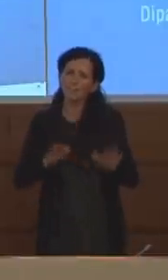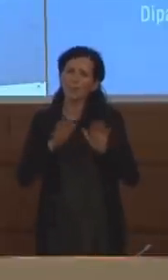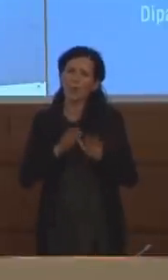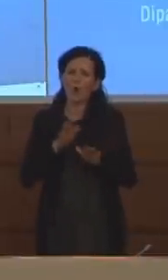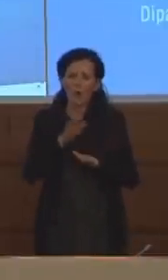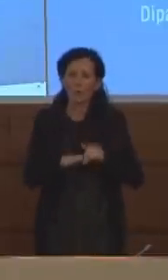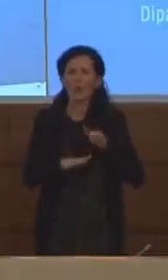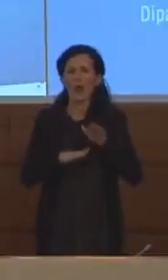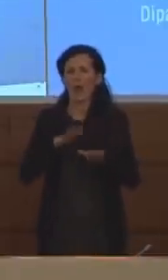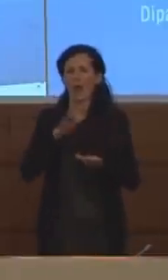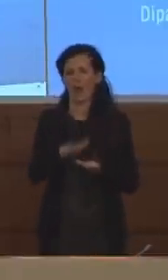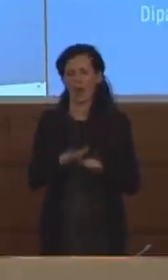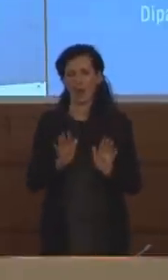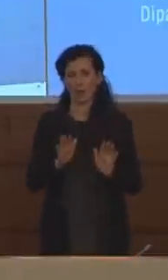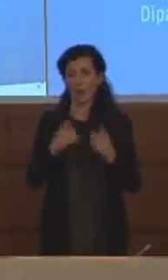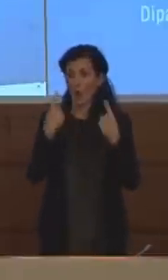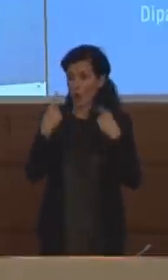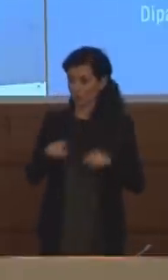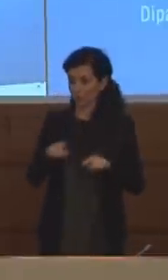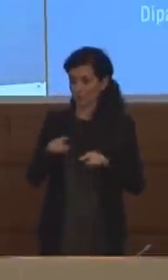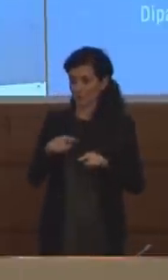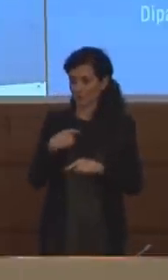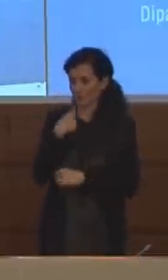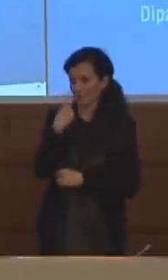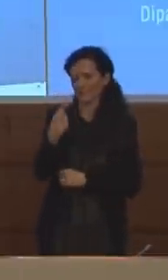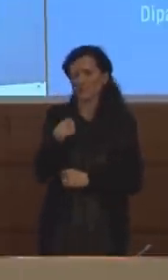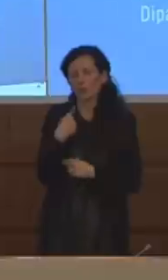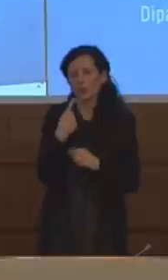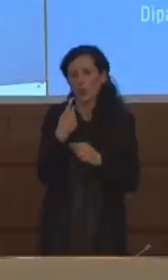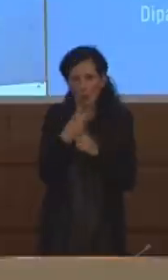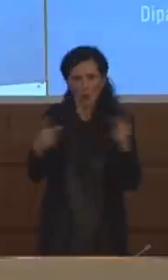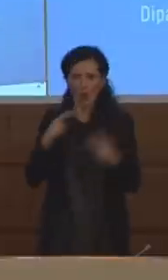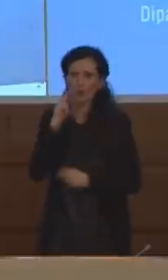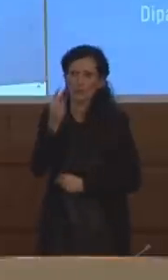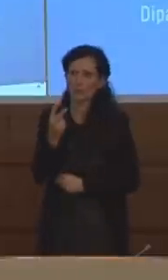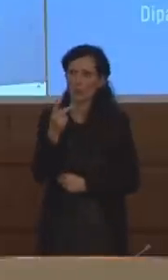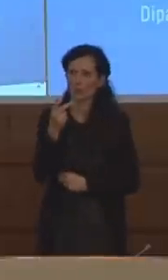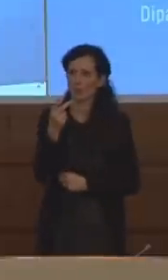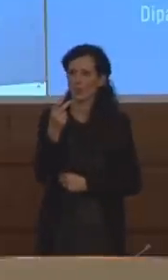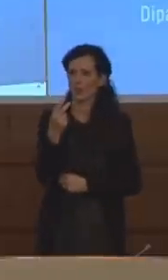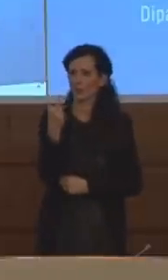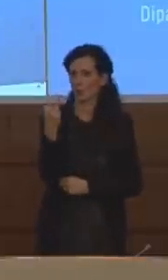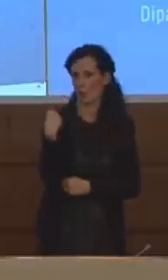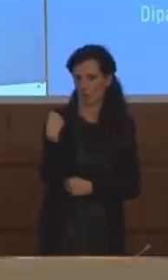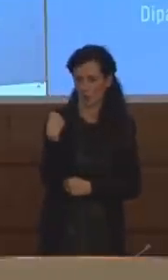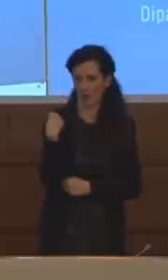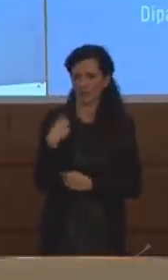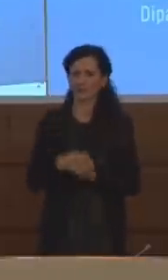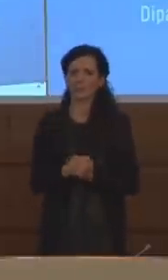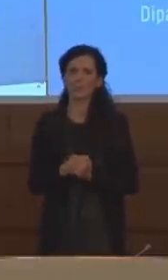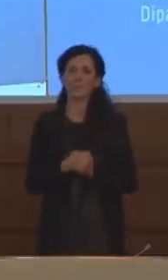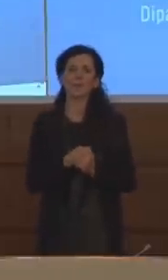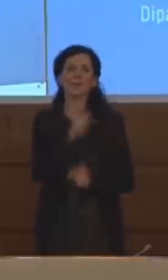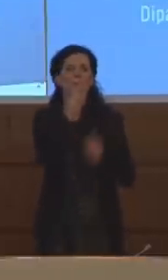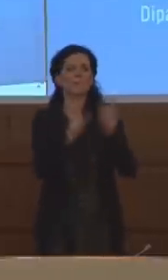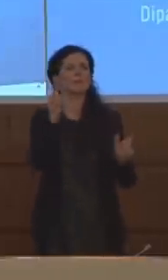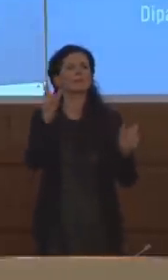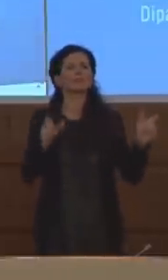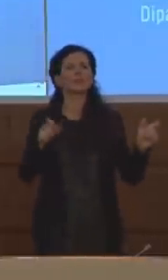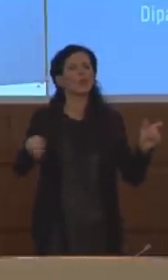avvenendo con questa premessa cerco di rispondere alle tue domande più specifiche e chiaro che il tema della salute delle persone